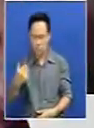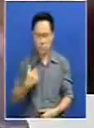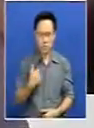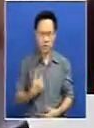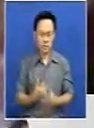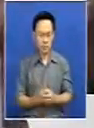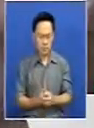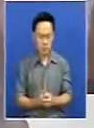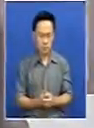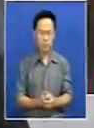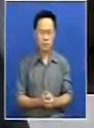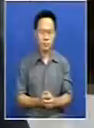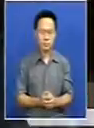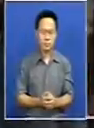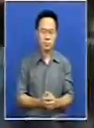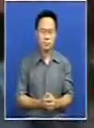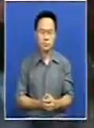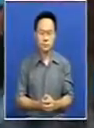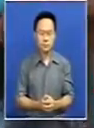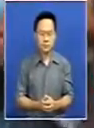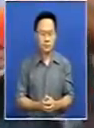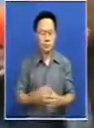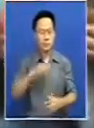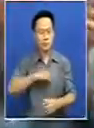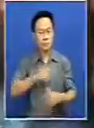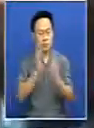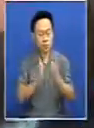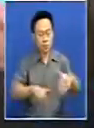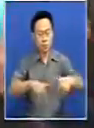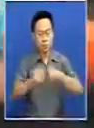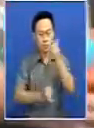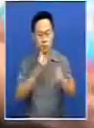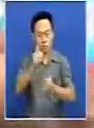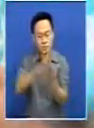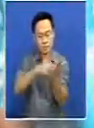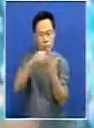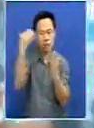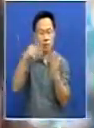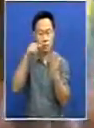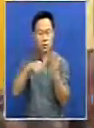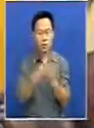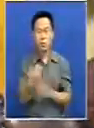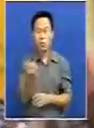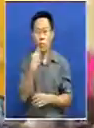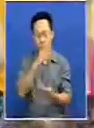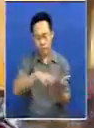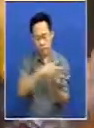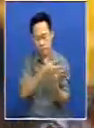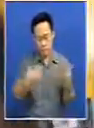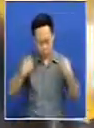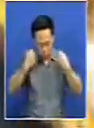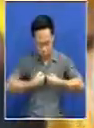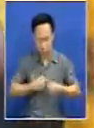นวายเยอะแยะเลยในส่วนความเห็นของประชาชนที่เดินทางมาที่สีลมนี้นะคะส่วนใหญ่ก็บอกว่ามาตรการห้าม